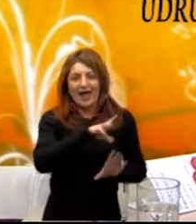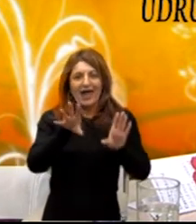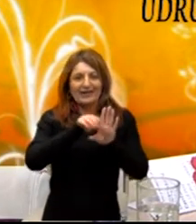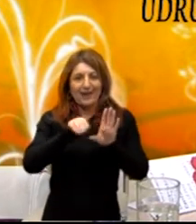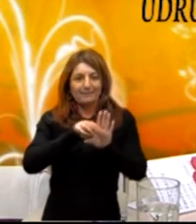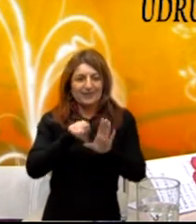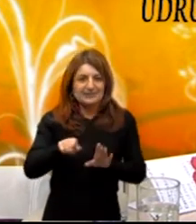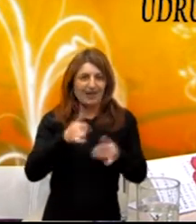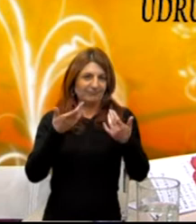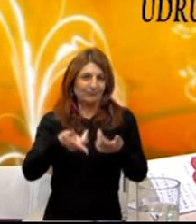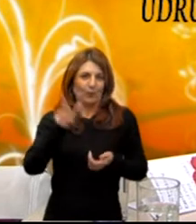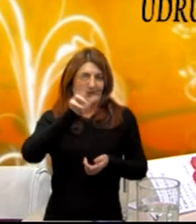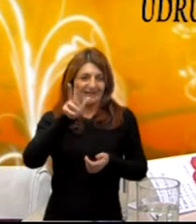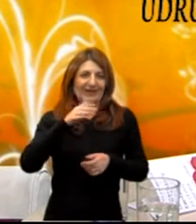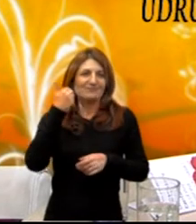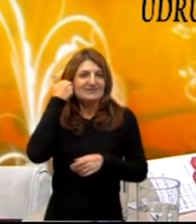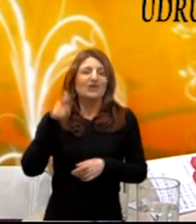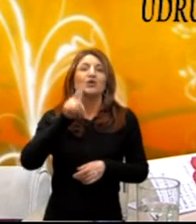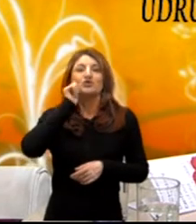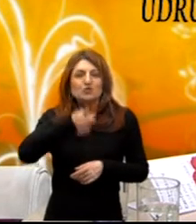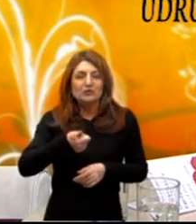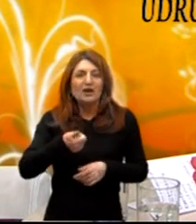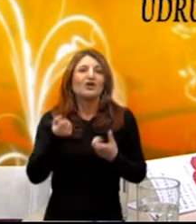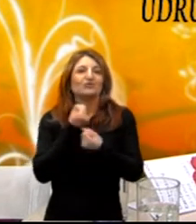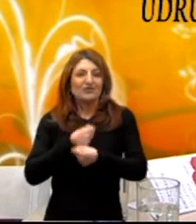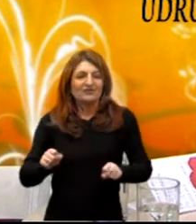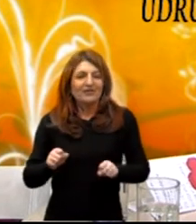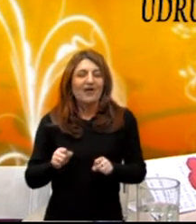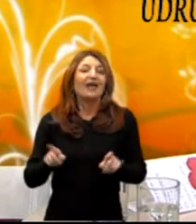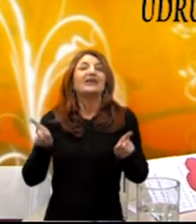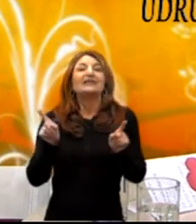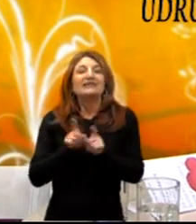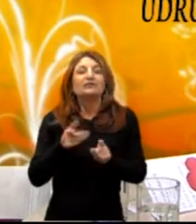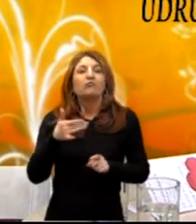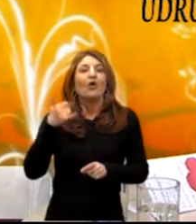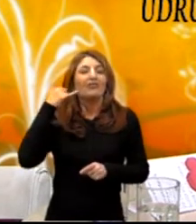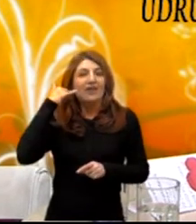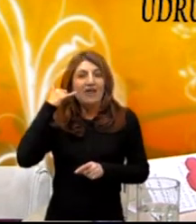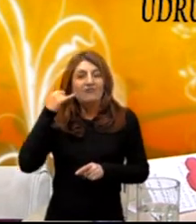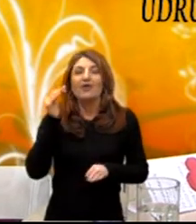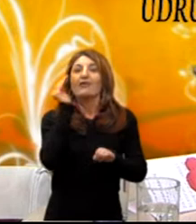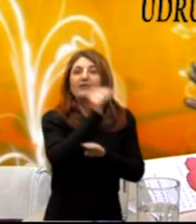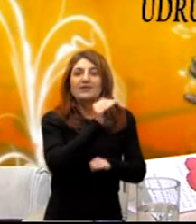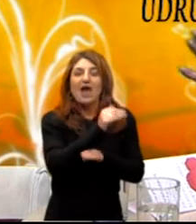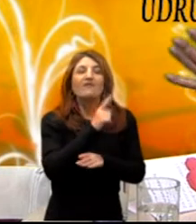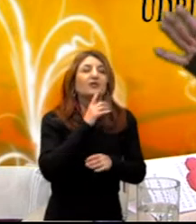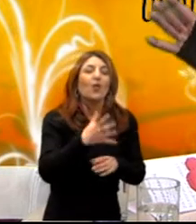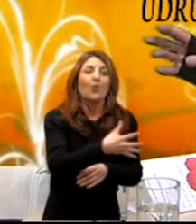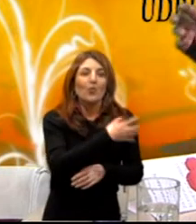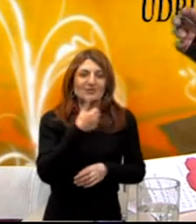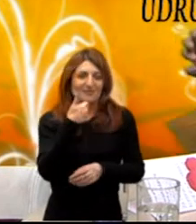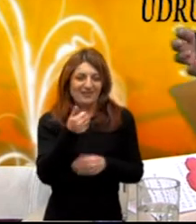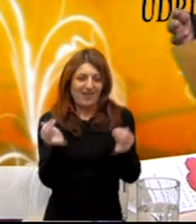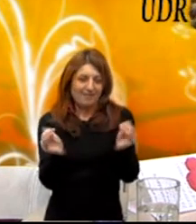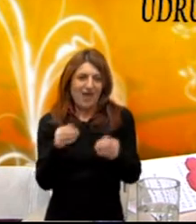u 15 sati, sutra u četvrtak, a isto tako broj telefona da nazove i da uzme jednu